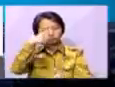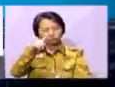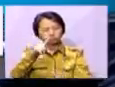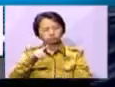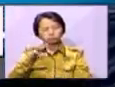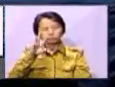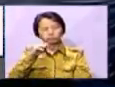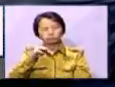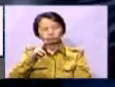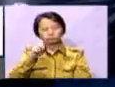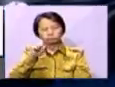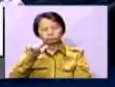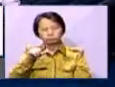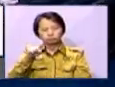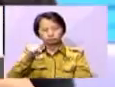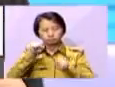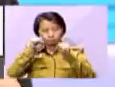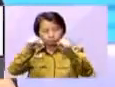Muay Negara.